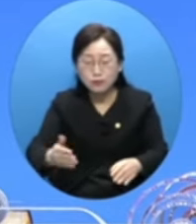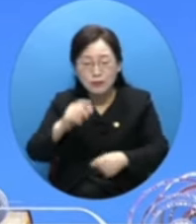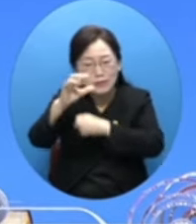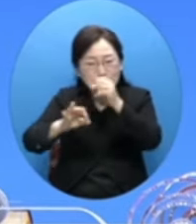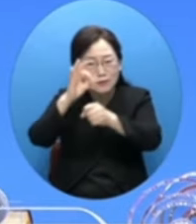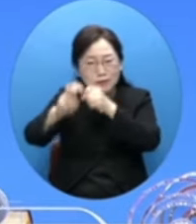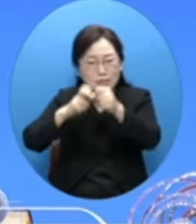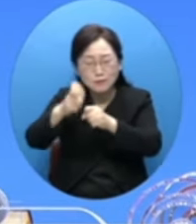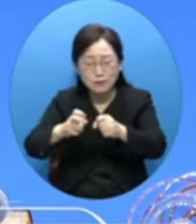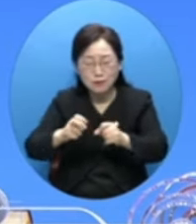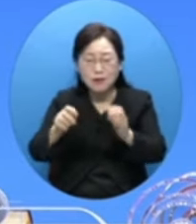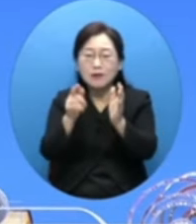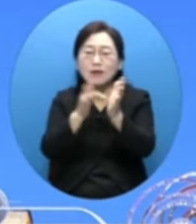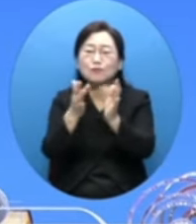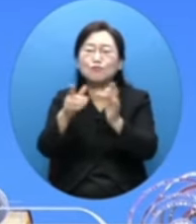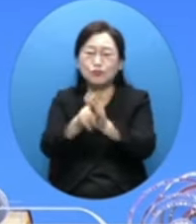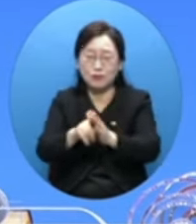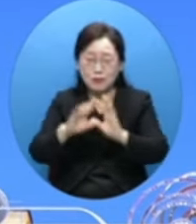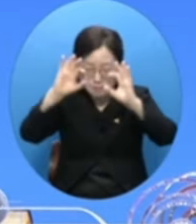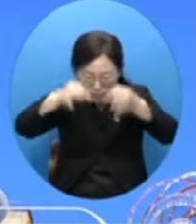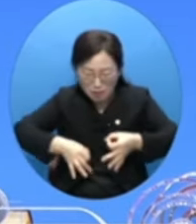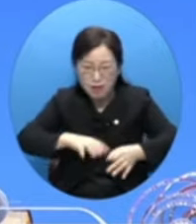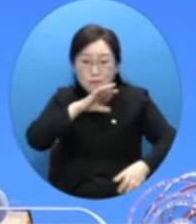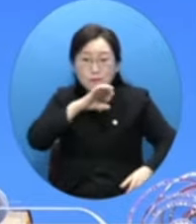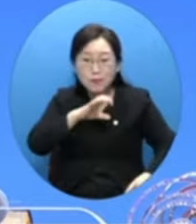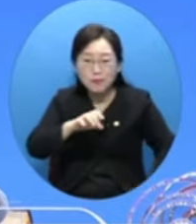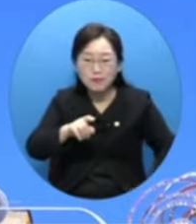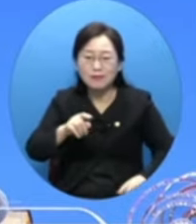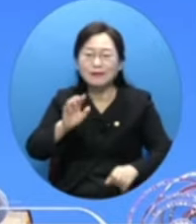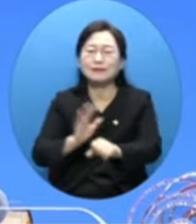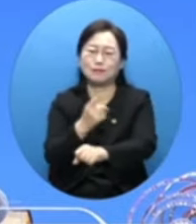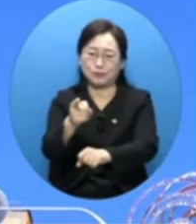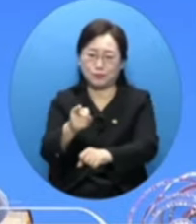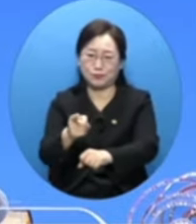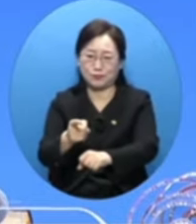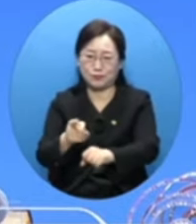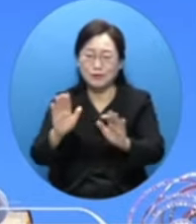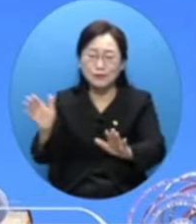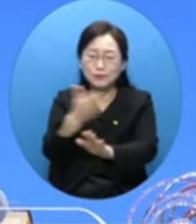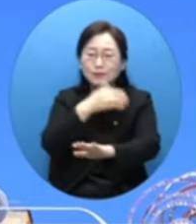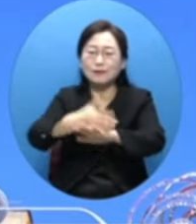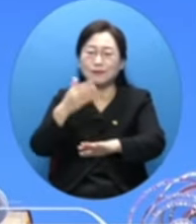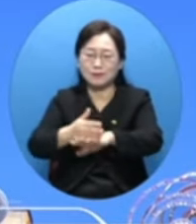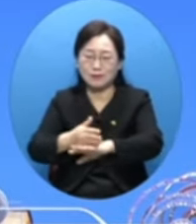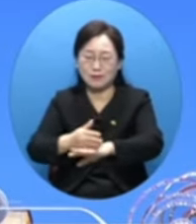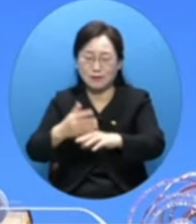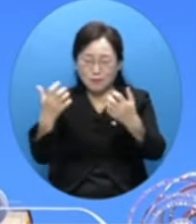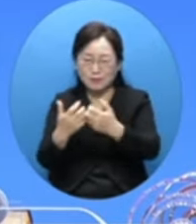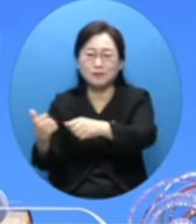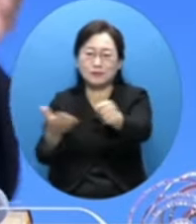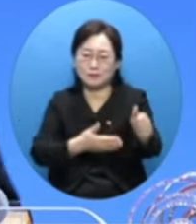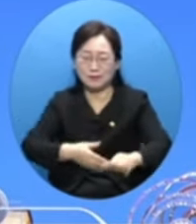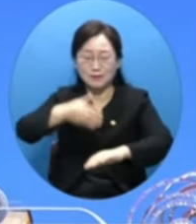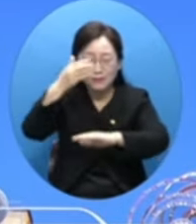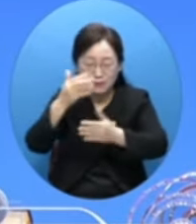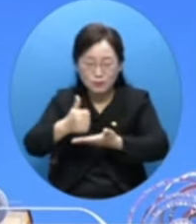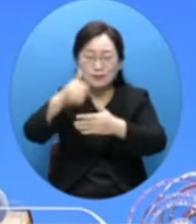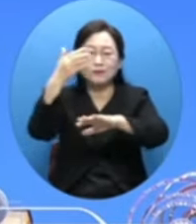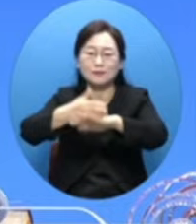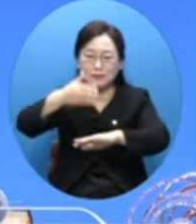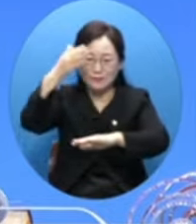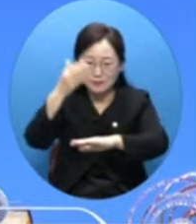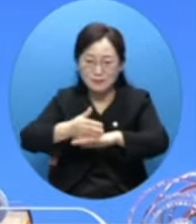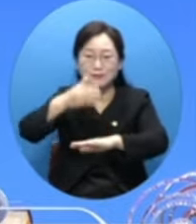겁니다. 부끄러운 신앙생활을 하고 있는 것입니다. 여러분 오늘 이 시간부터 넘치는 감사로 나가기를 바랍니다. 주님 감사합니다.